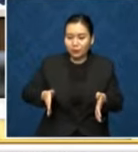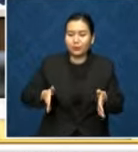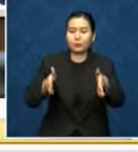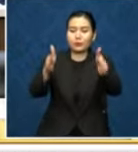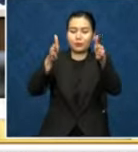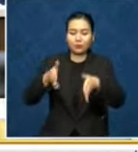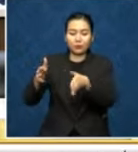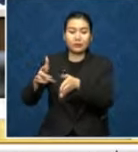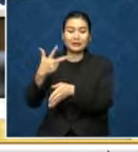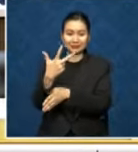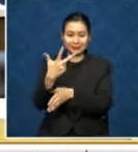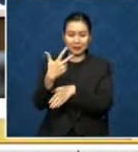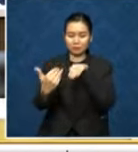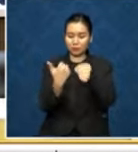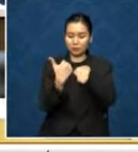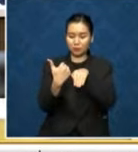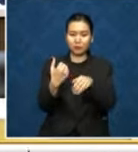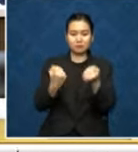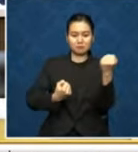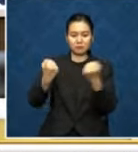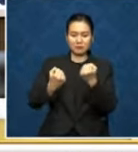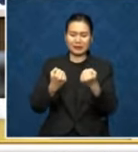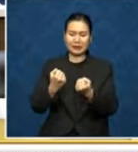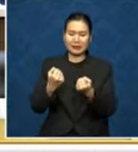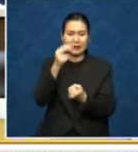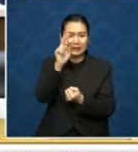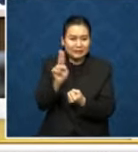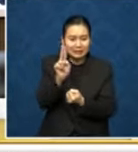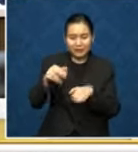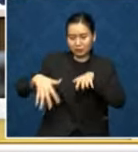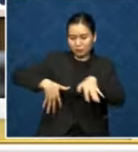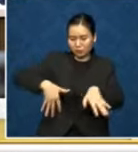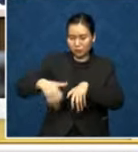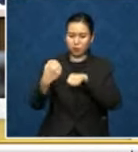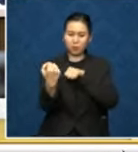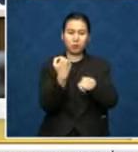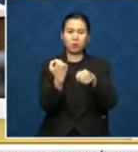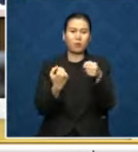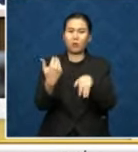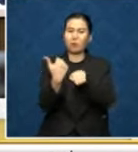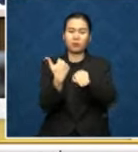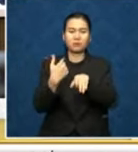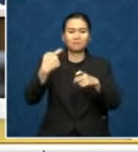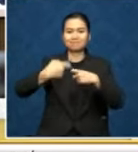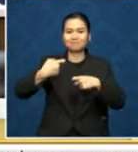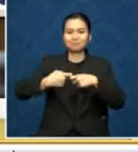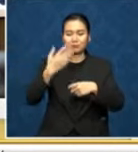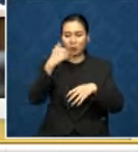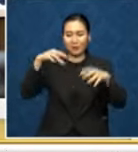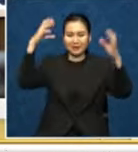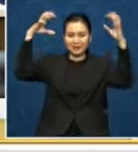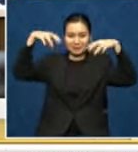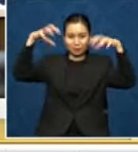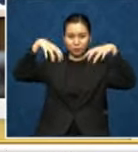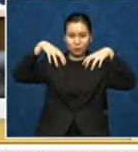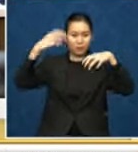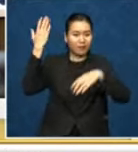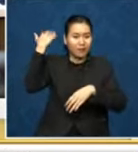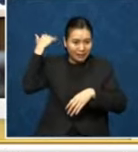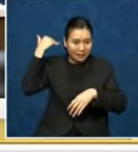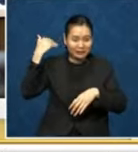เส้นนั้นไม่ได้อยู่ในสภาพที่สามารถให้กับพี่น้องประชาชนนั้นได้สัญจรได้โดยสะดวกแล้วนะครับจริงๆแล้วช่วงฤดูการฝนฤดูฝนที่ผ่าน